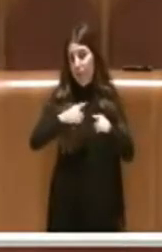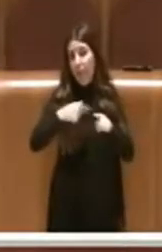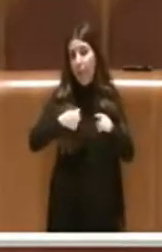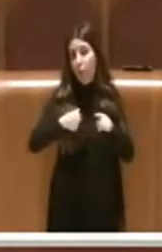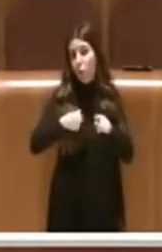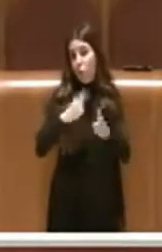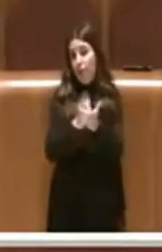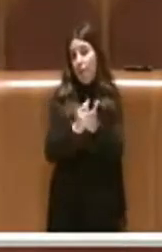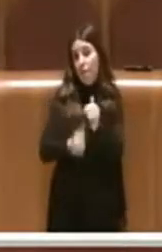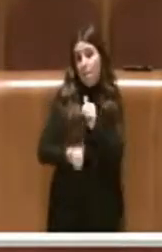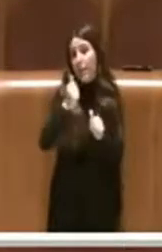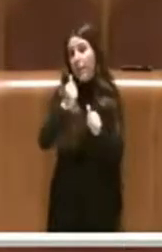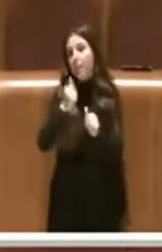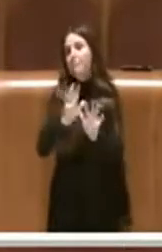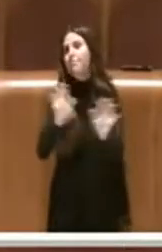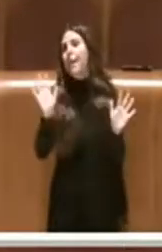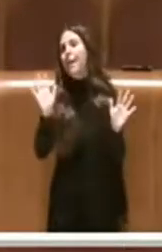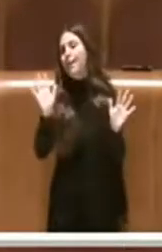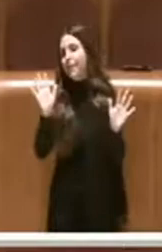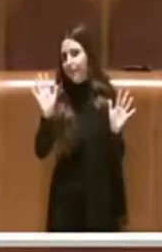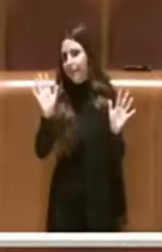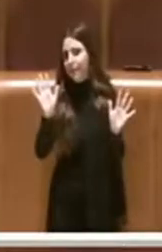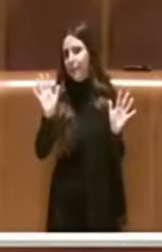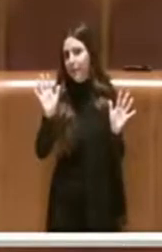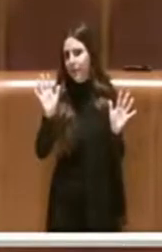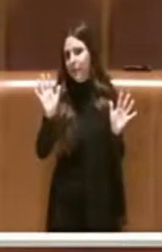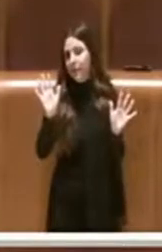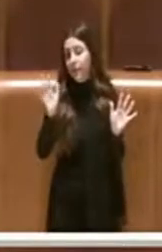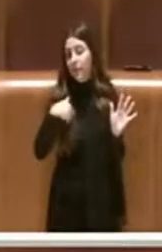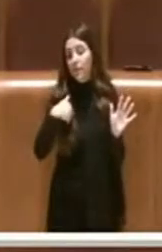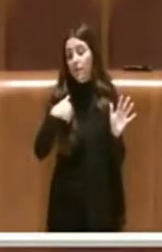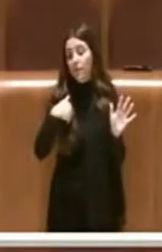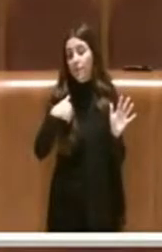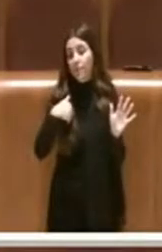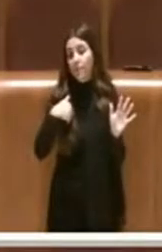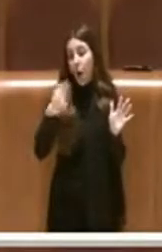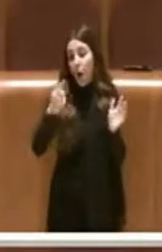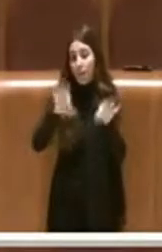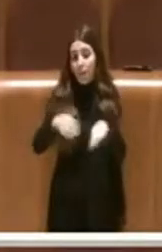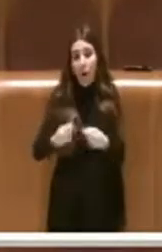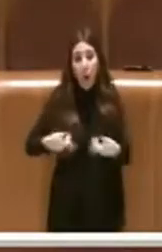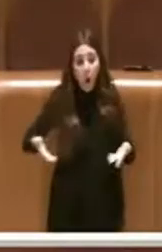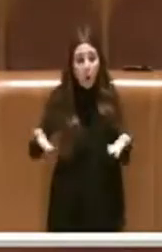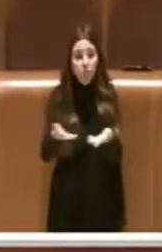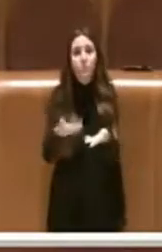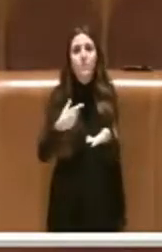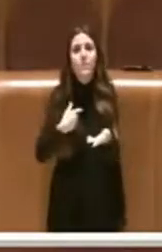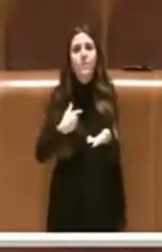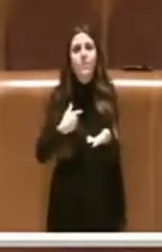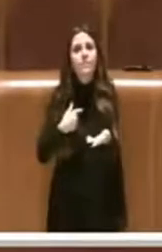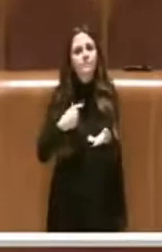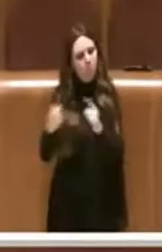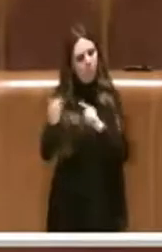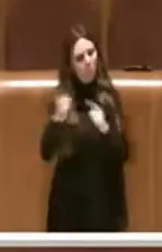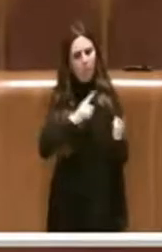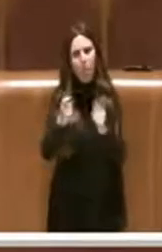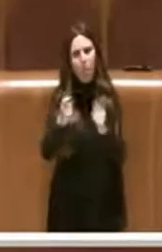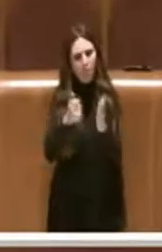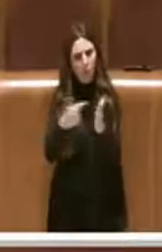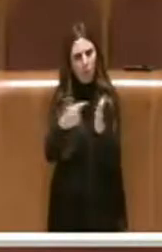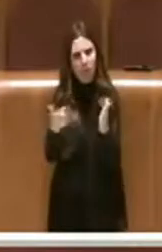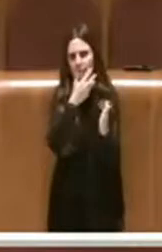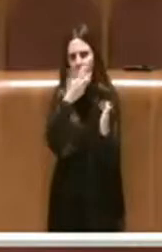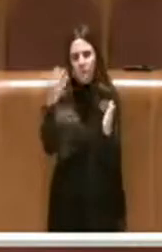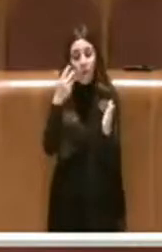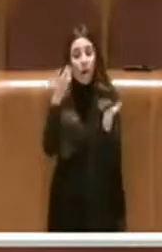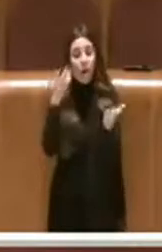sicuramente l'avremmo dovuta fare prima, però siamo arrivati a oggi, io credo che la discussione sia stata importante, non